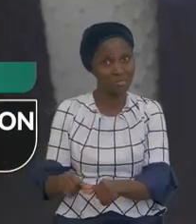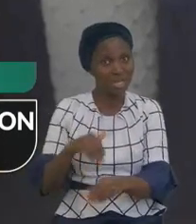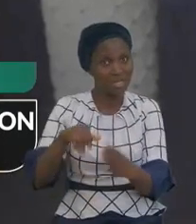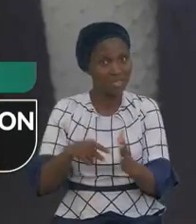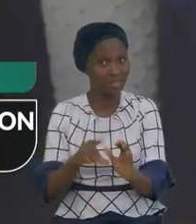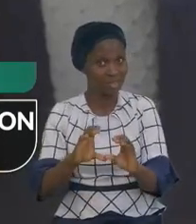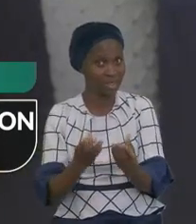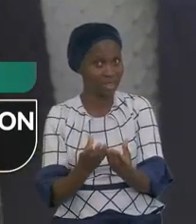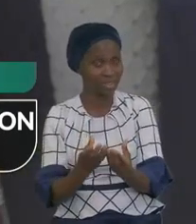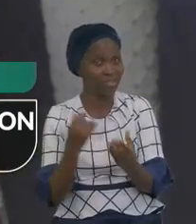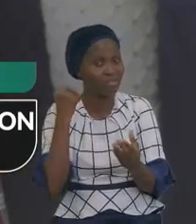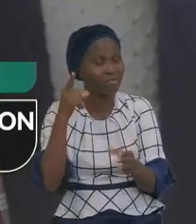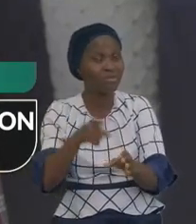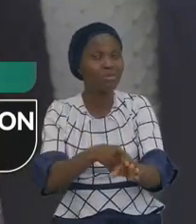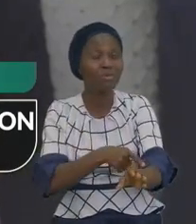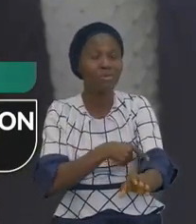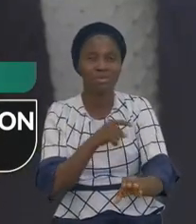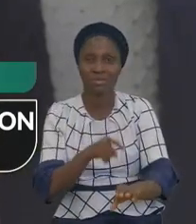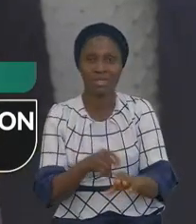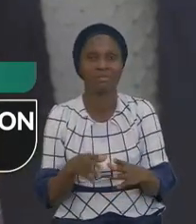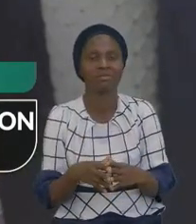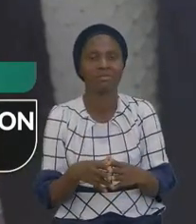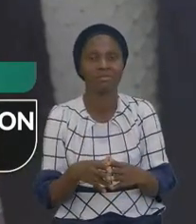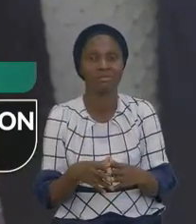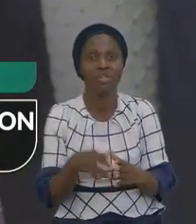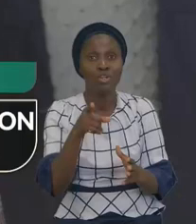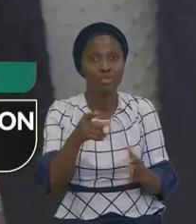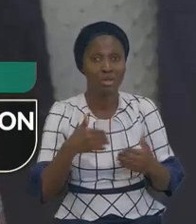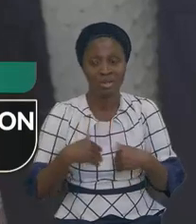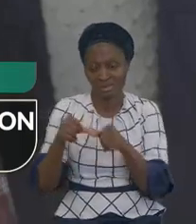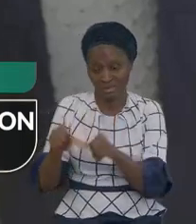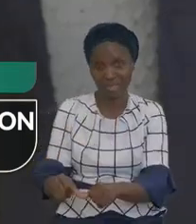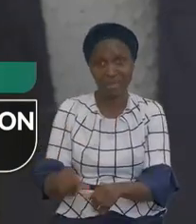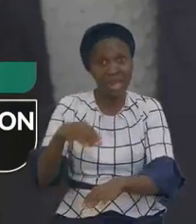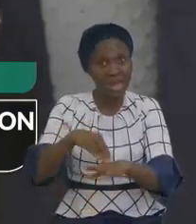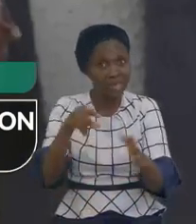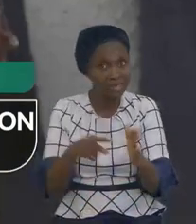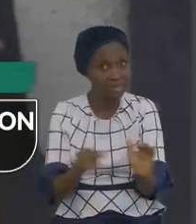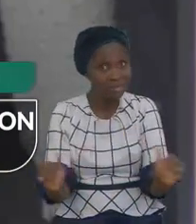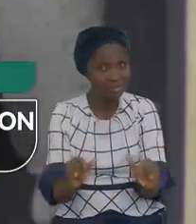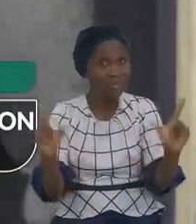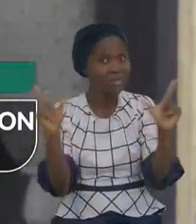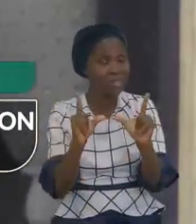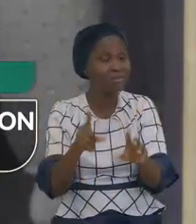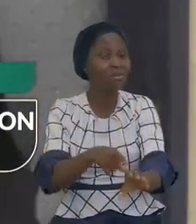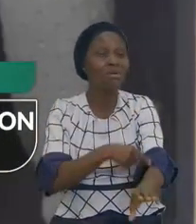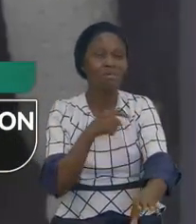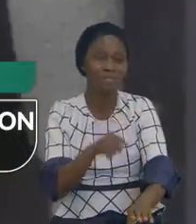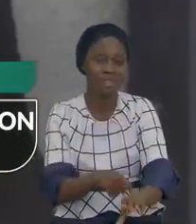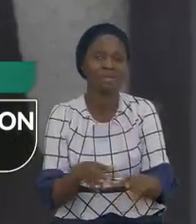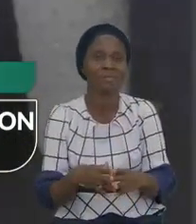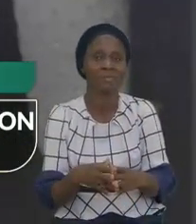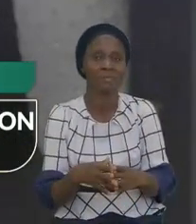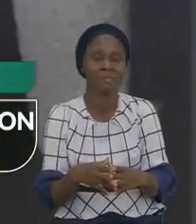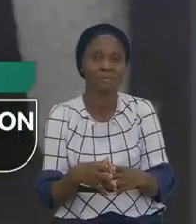Vous êtes resté au même niveau pendant longtemps. Vous êtes en train de